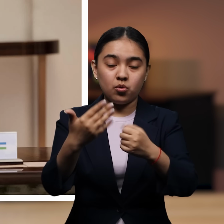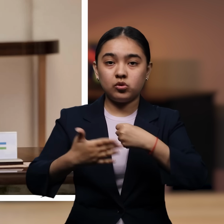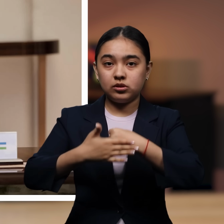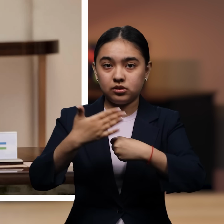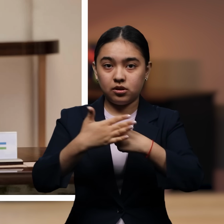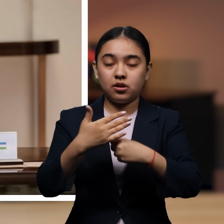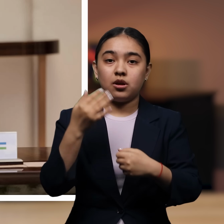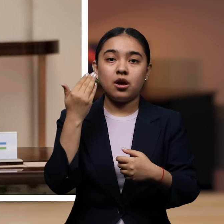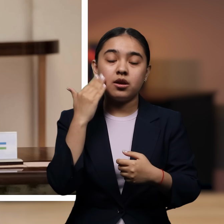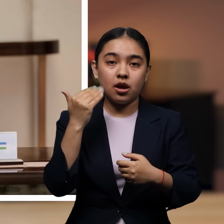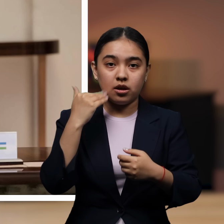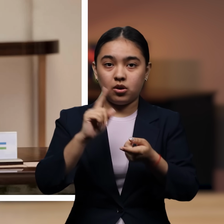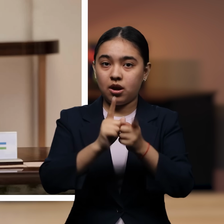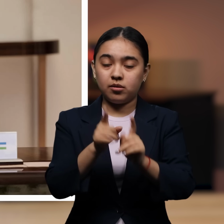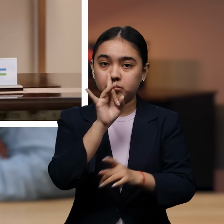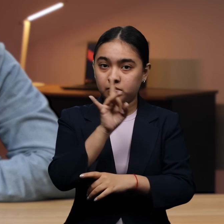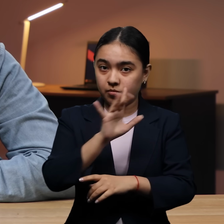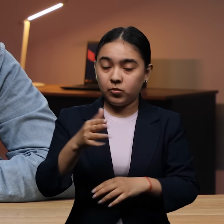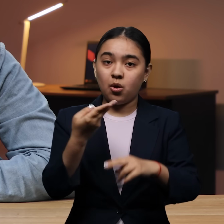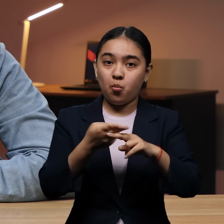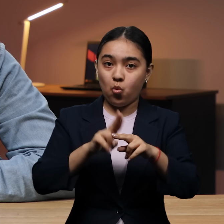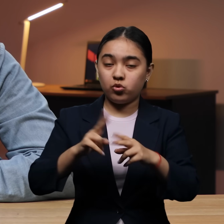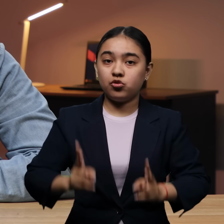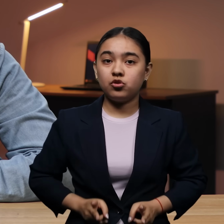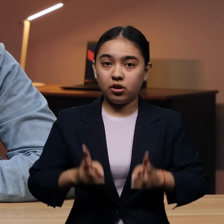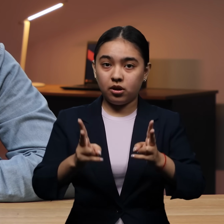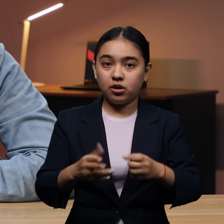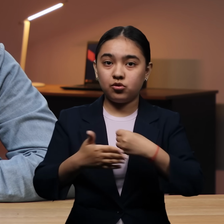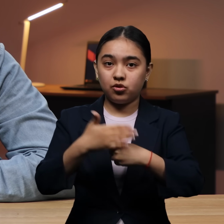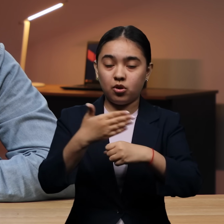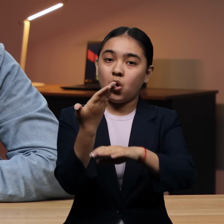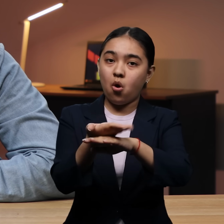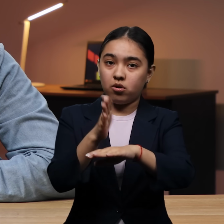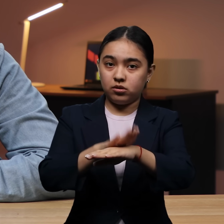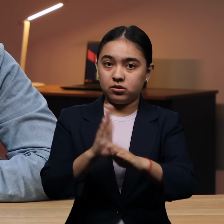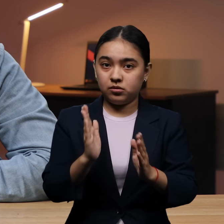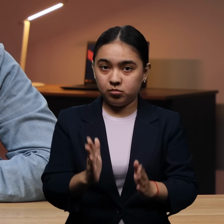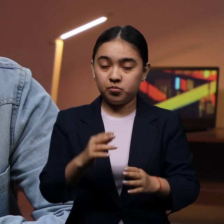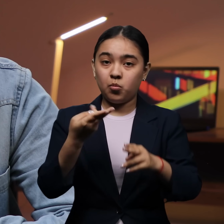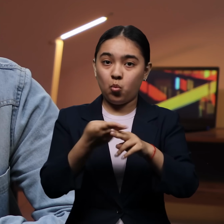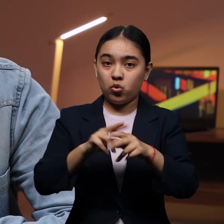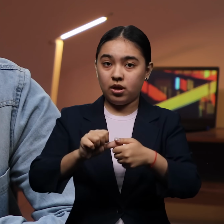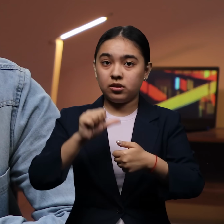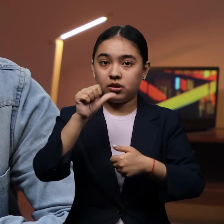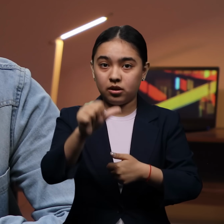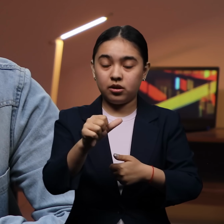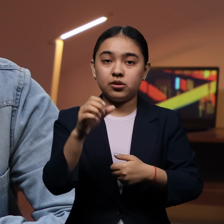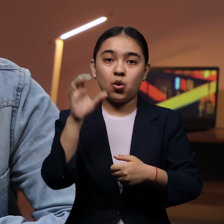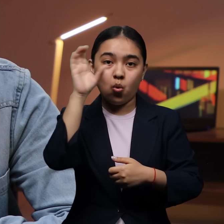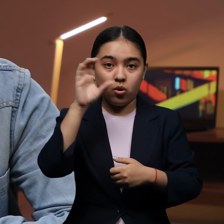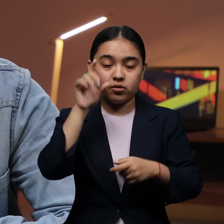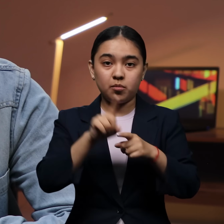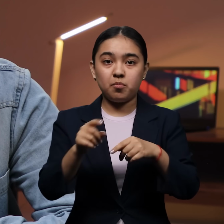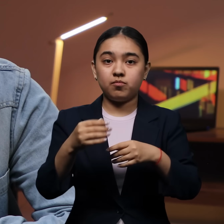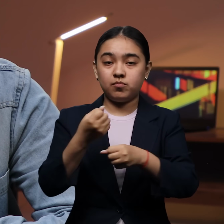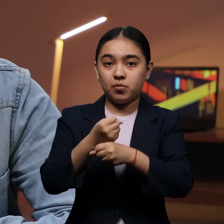Ularning jazosi yengilrog'i bilan almashtirilmaydi. Bunday jinoyatlar uchun jazo ham og'irlashtirilyapti. Bundan tashqari, nihoyat